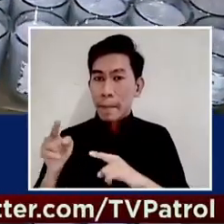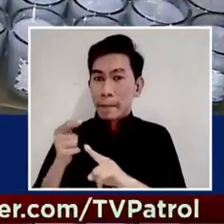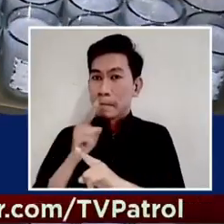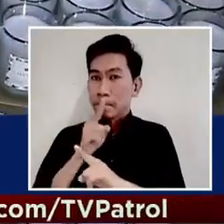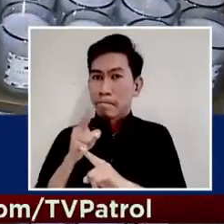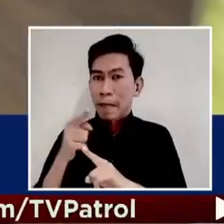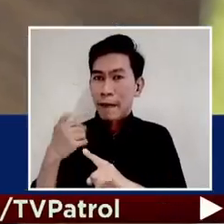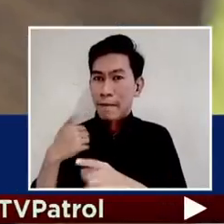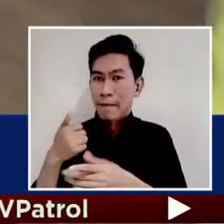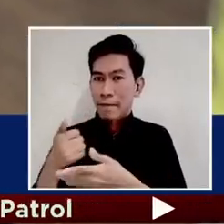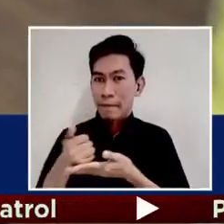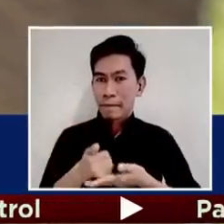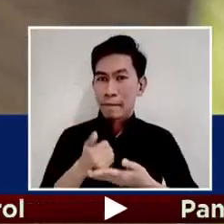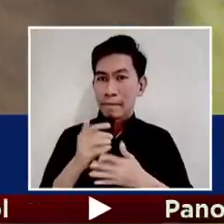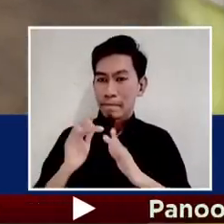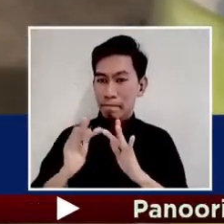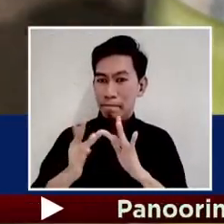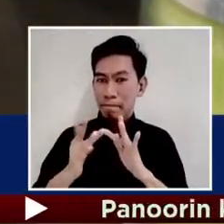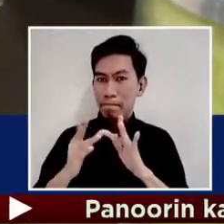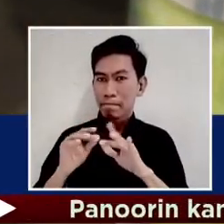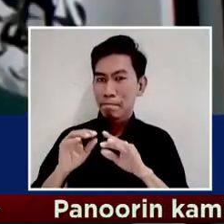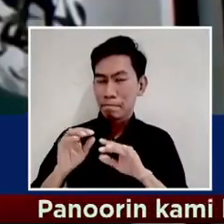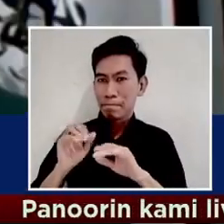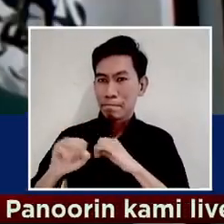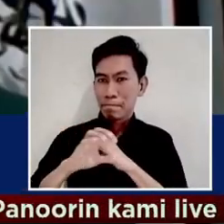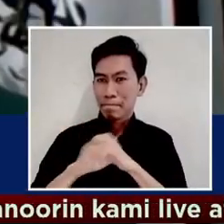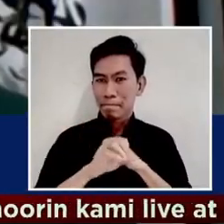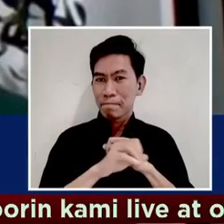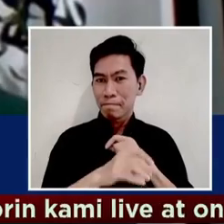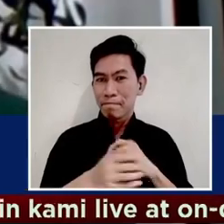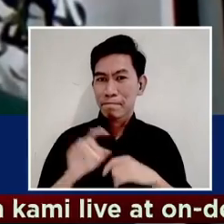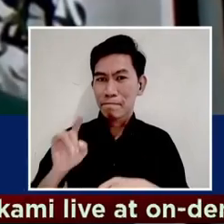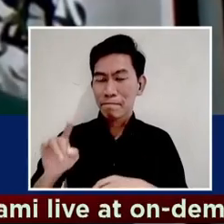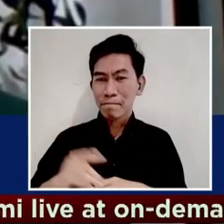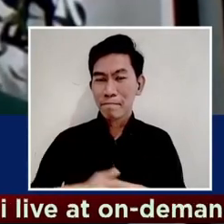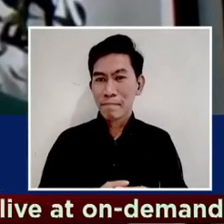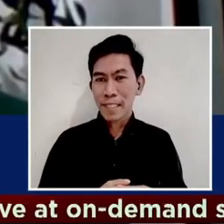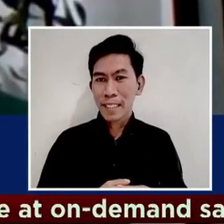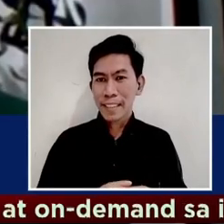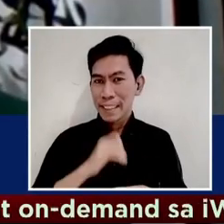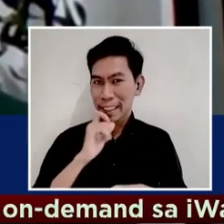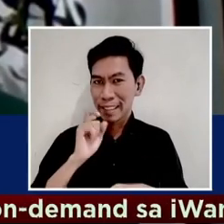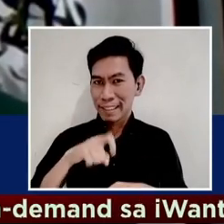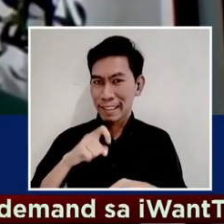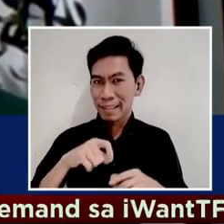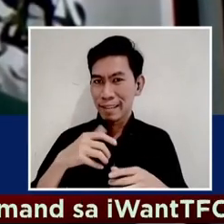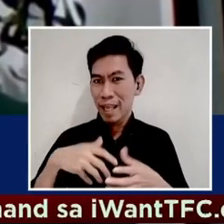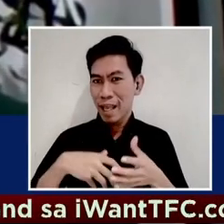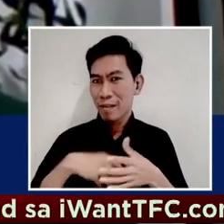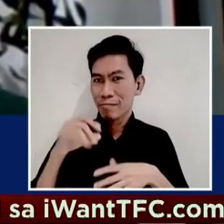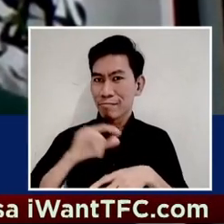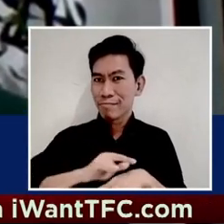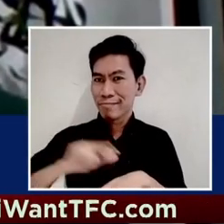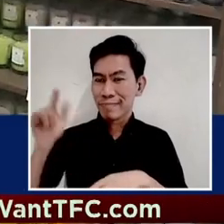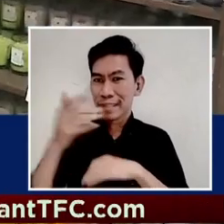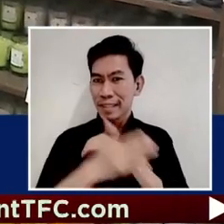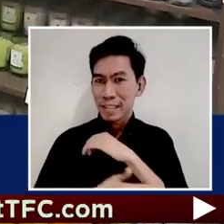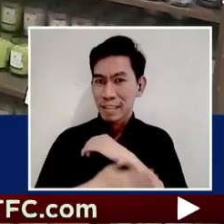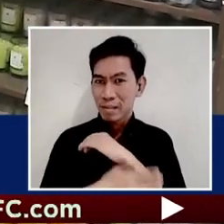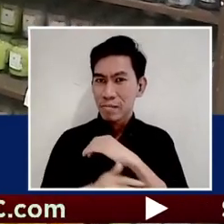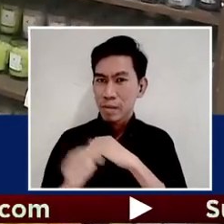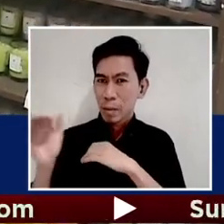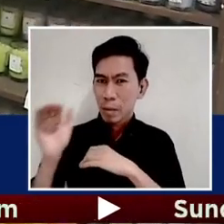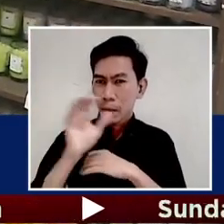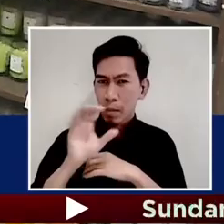para makilala ang produktong ibebenta. Hindi mo na kailangan lumabas ng bansa para may makita kang suppliers.